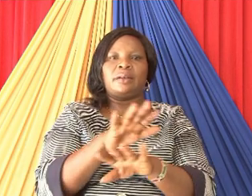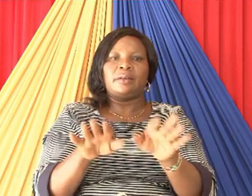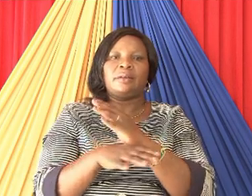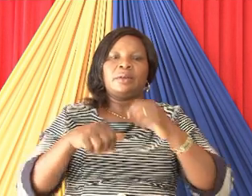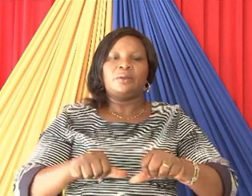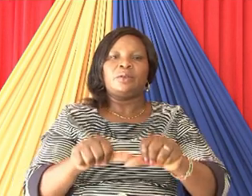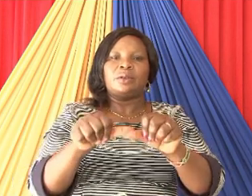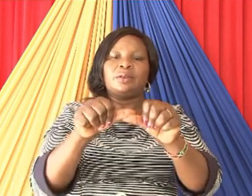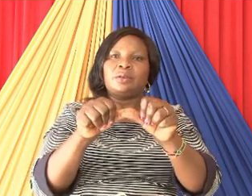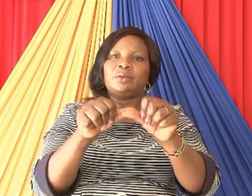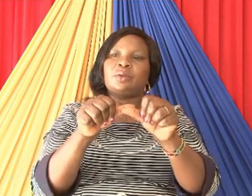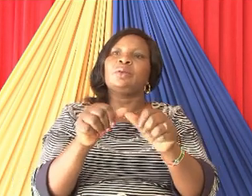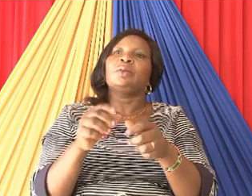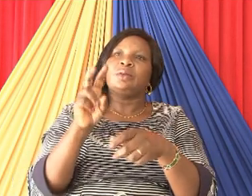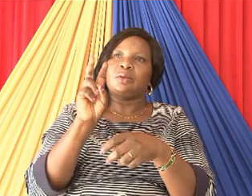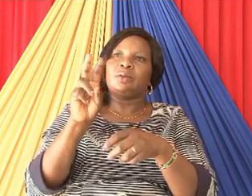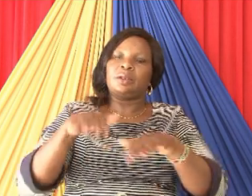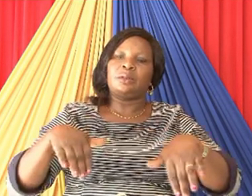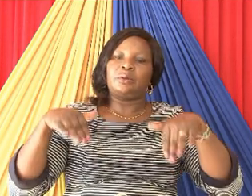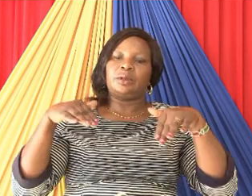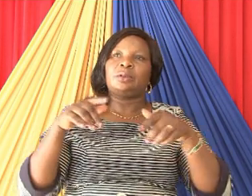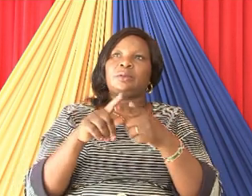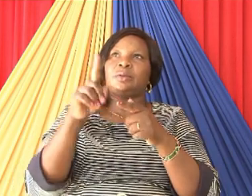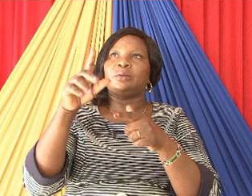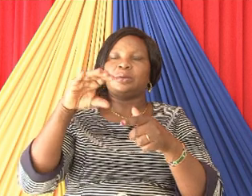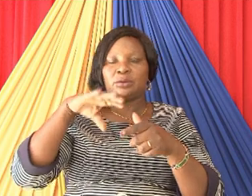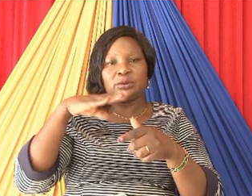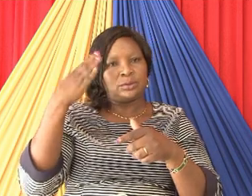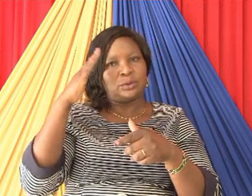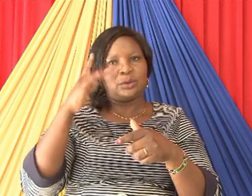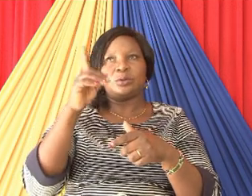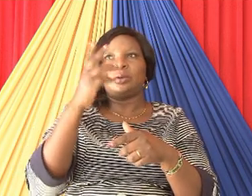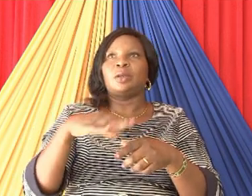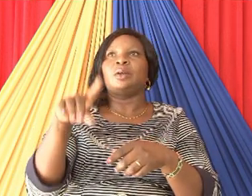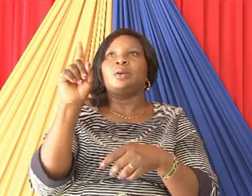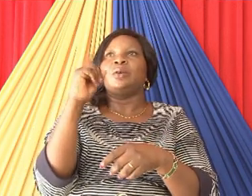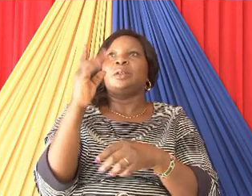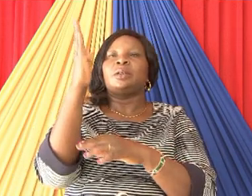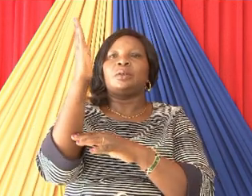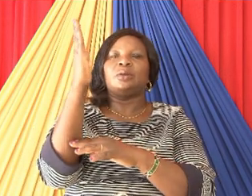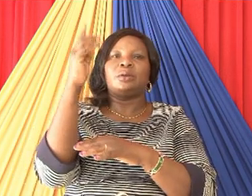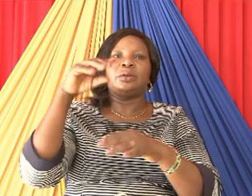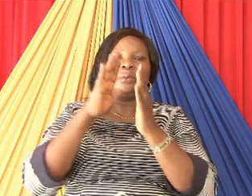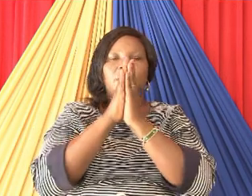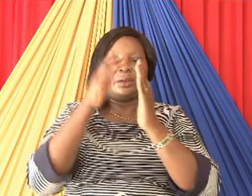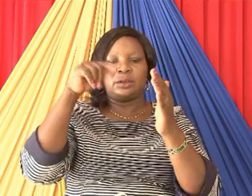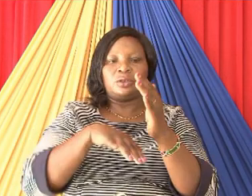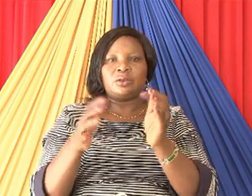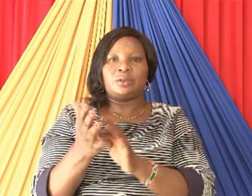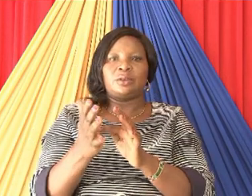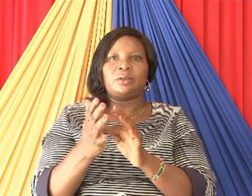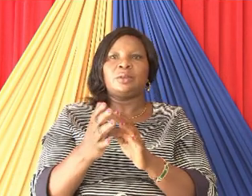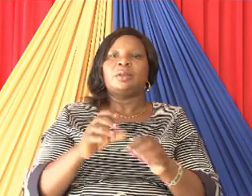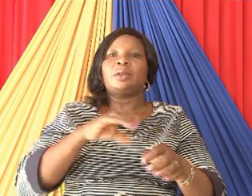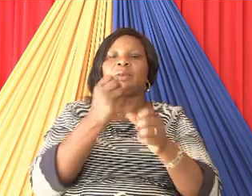tutaendelea kukuangalia na kukumwelekea, tukijua wewe ndiye Mungu na hakuna mtu mwingine. Naomba haya katika jina la Yesu Kristo ndiye Bwana na